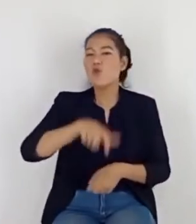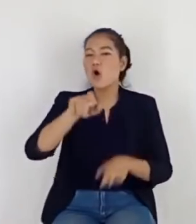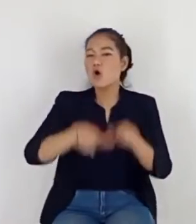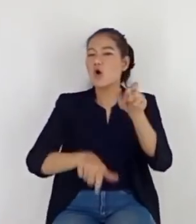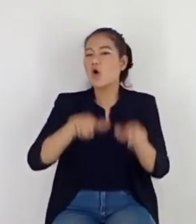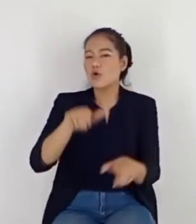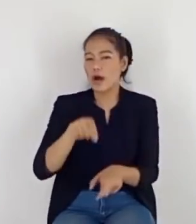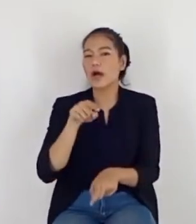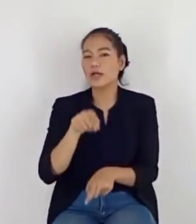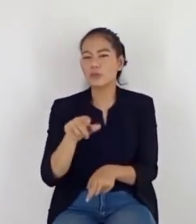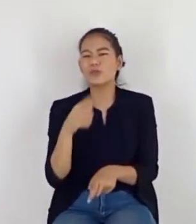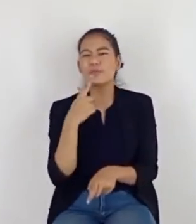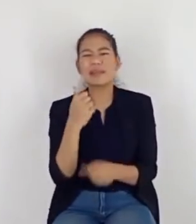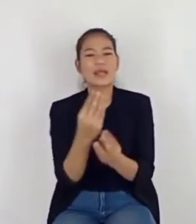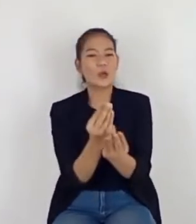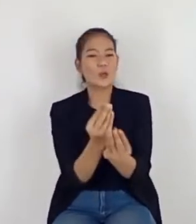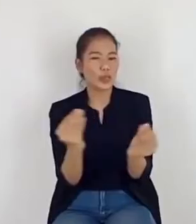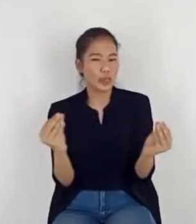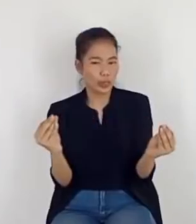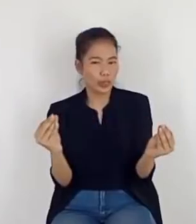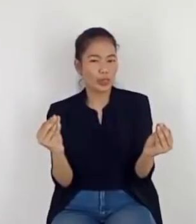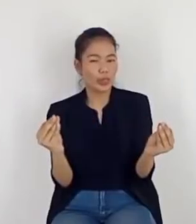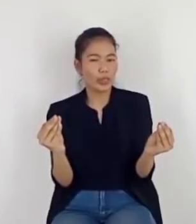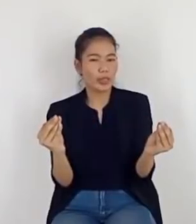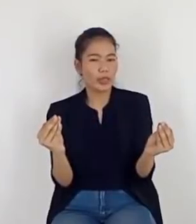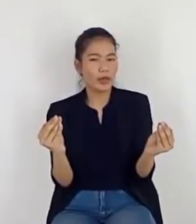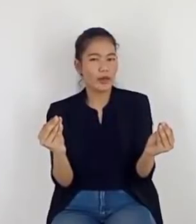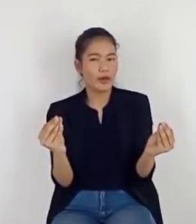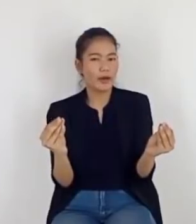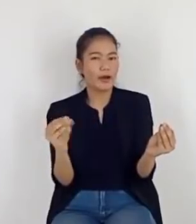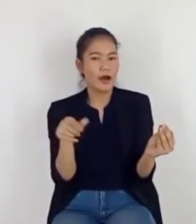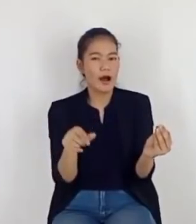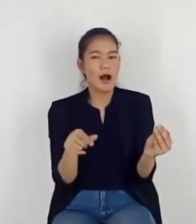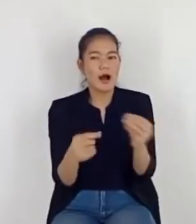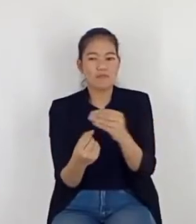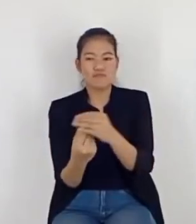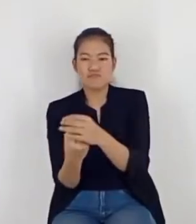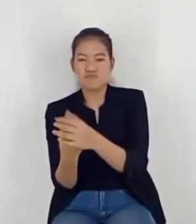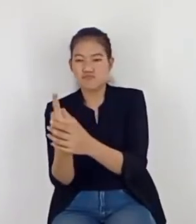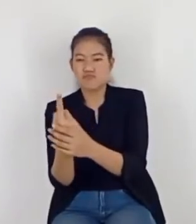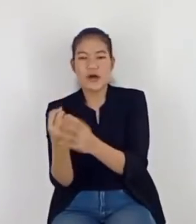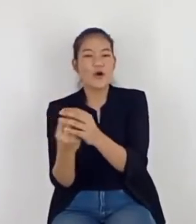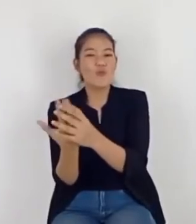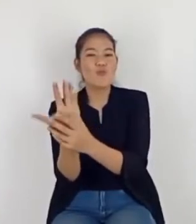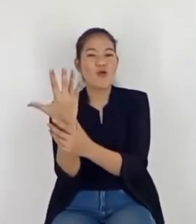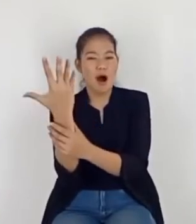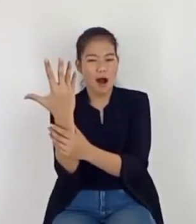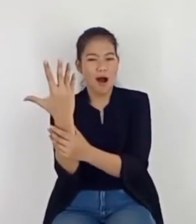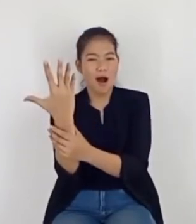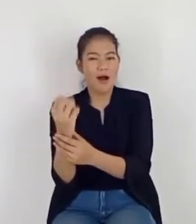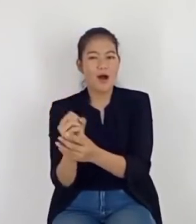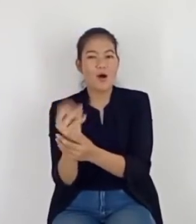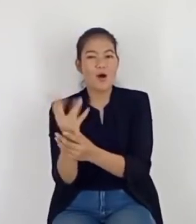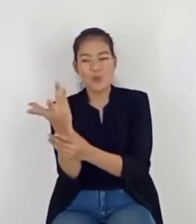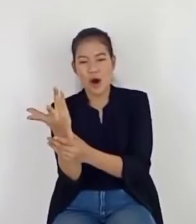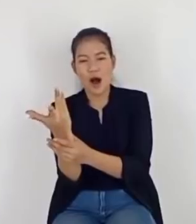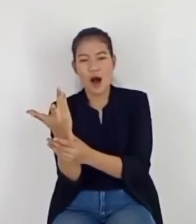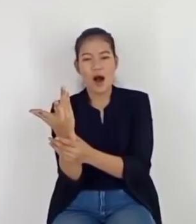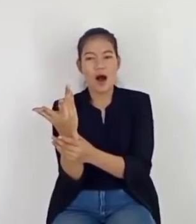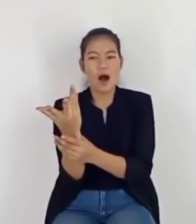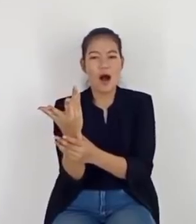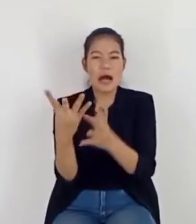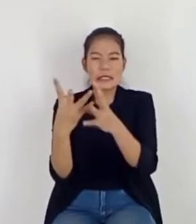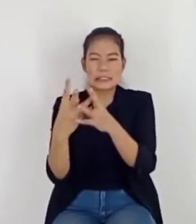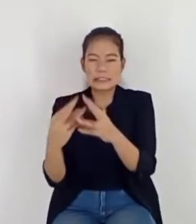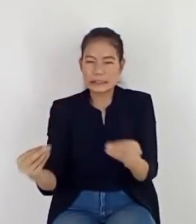manusia adalah seperti rumput, dan semua semaraknya seperti bunga di padang. Rumput menjadi kering, bunga